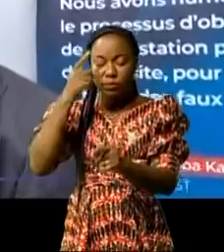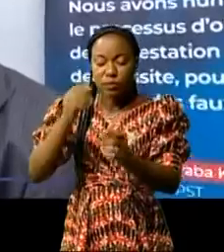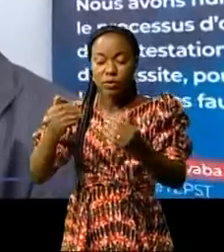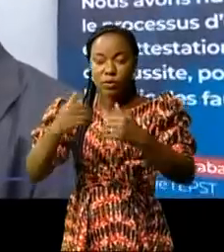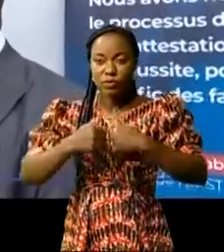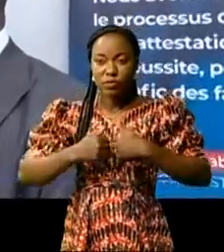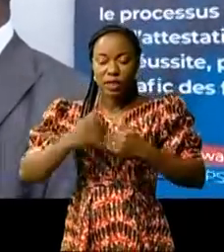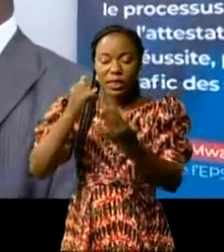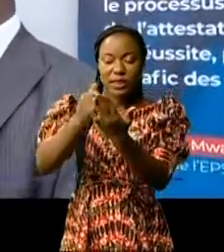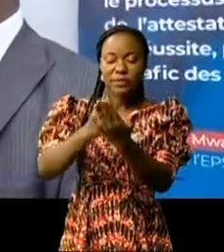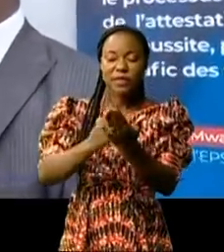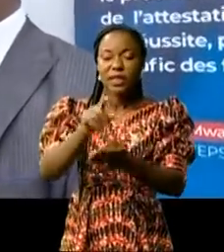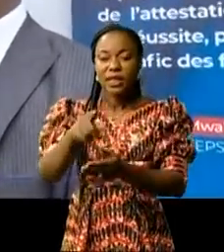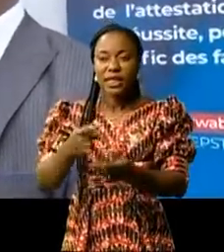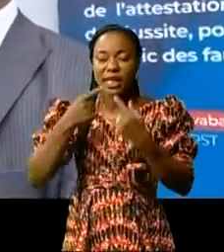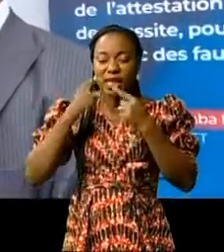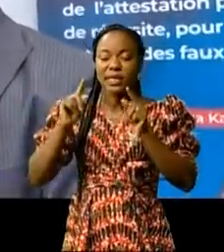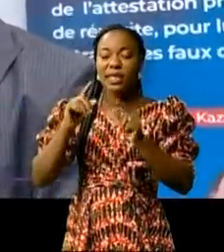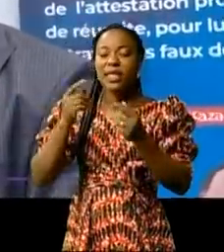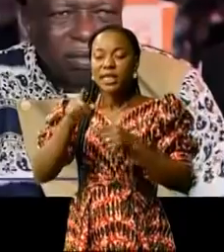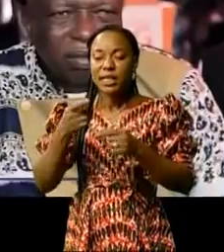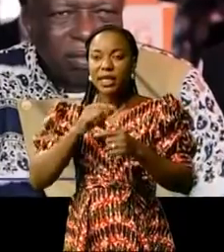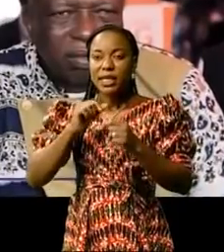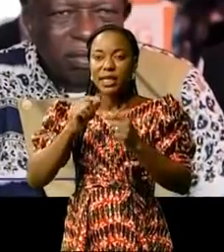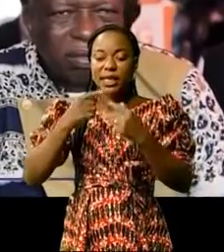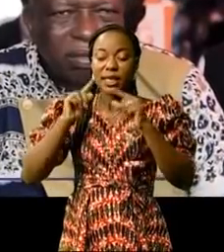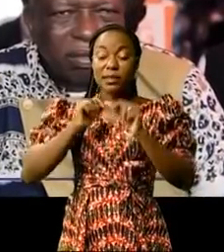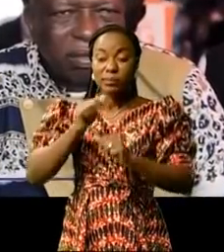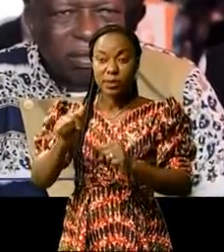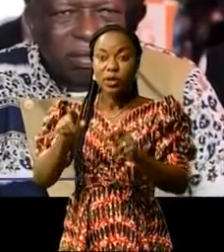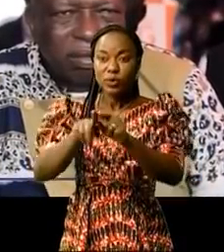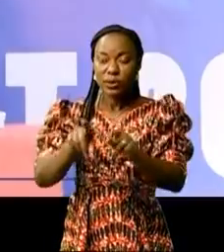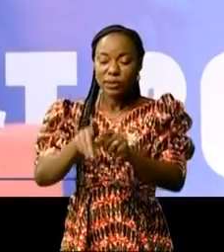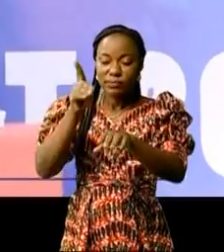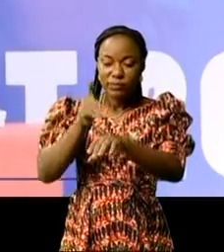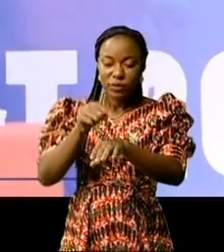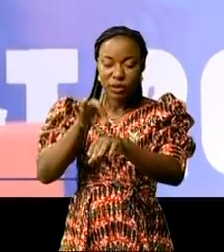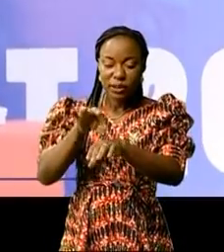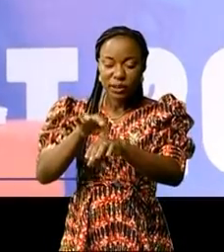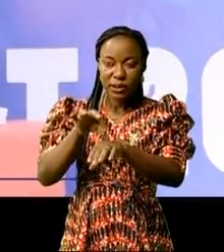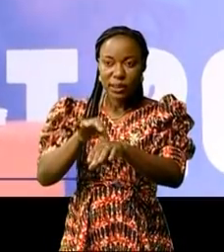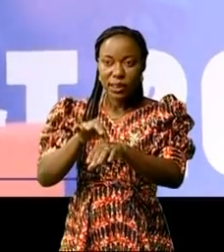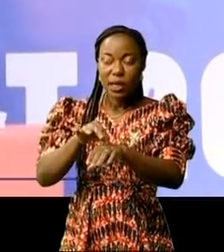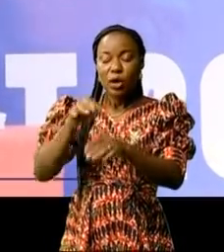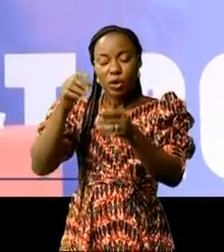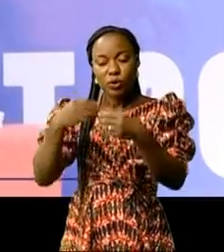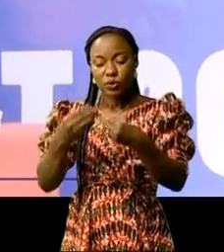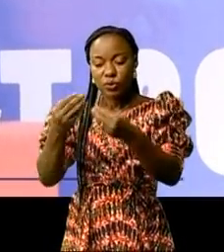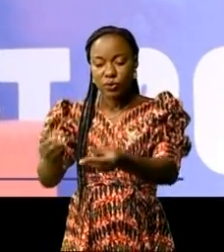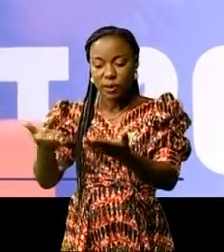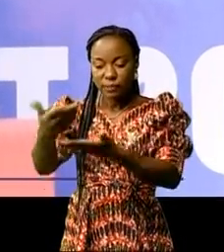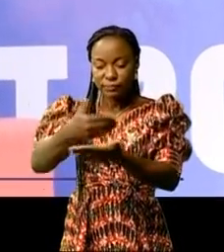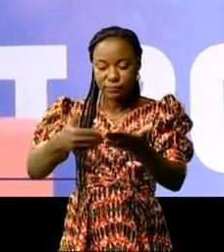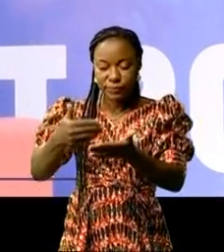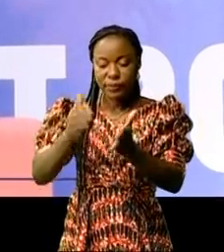leur dire qu'ils ont bel et bien été dit que cette même occasion a permis aux ministres de l'est pesté d'affirmer la rentrée scolaire